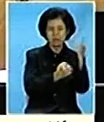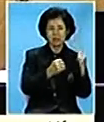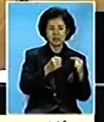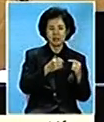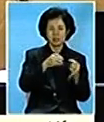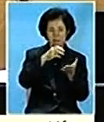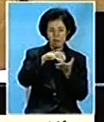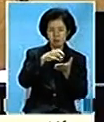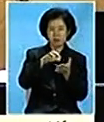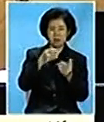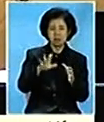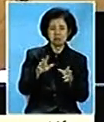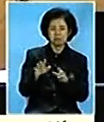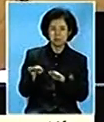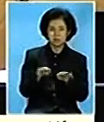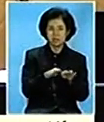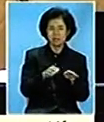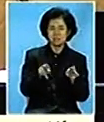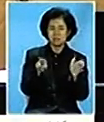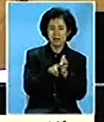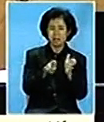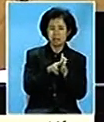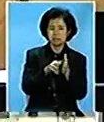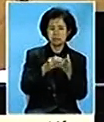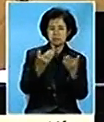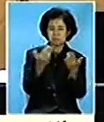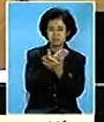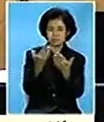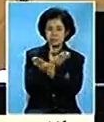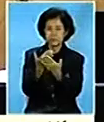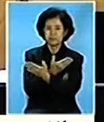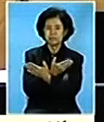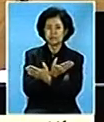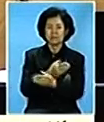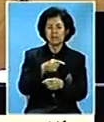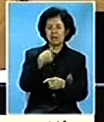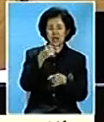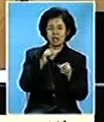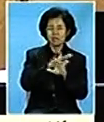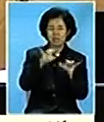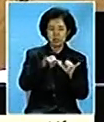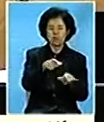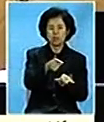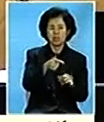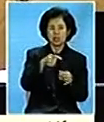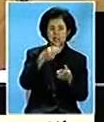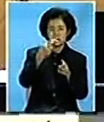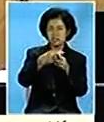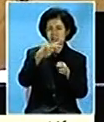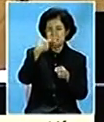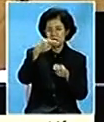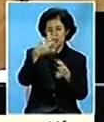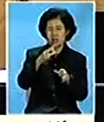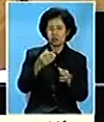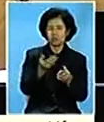เรียนให้ทราบท่านจะเตรียมตัวนะครับห้ามสลับคิวไม่มีการสลับใครไม่อยู่ในที่ประชุมเมื่อถึงเรียกและเมื่อถึงคราวที่เรียกชื่อแล้วถือว่าสละสิทธิ์